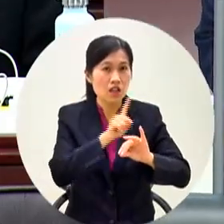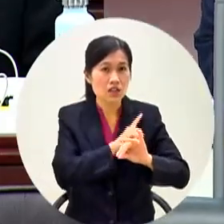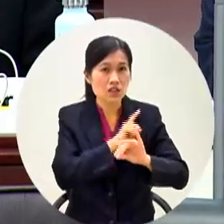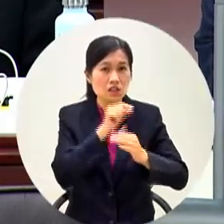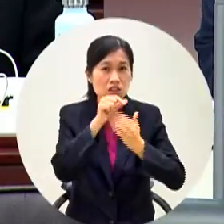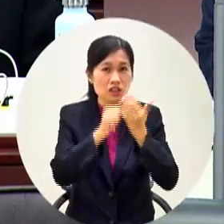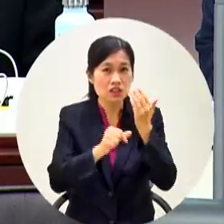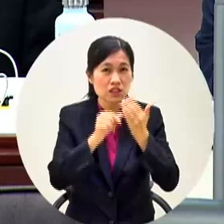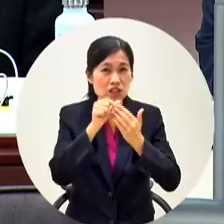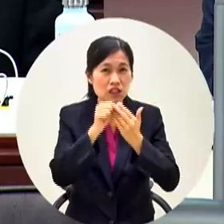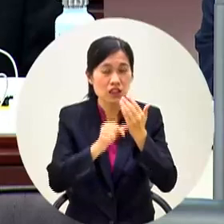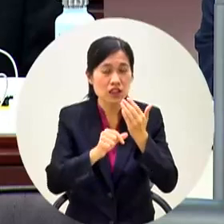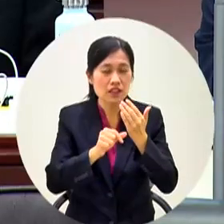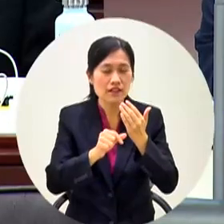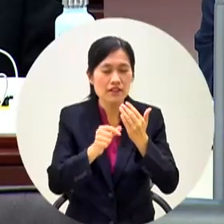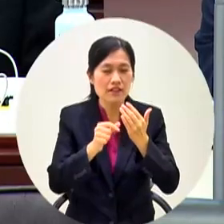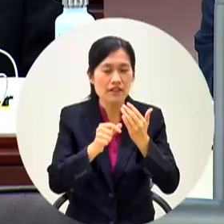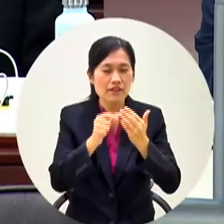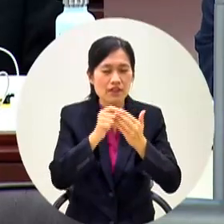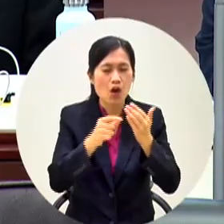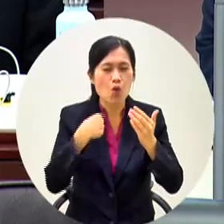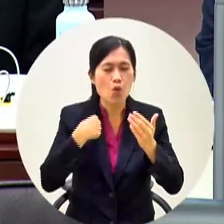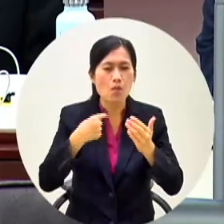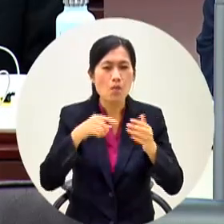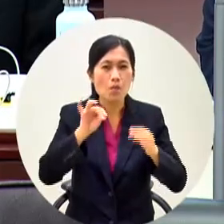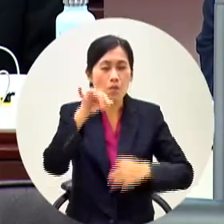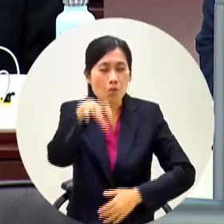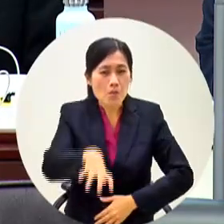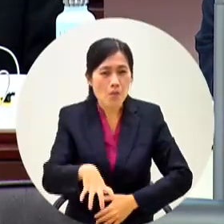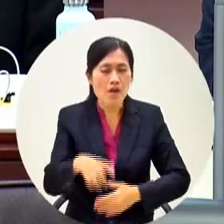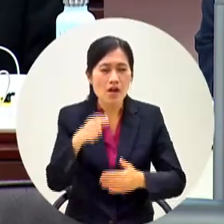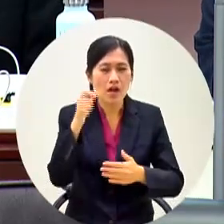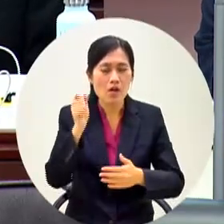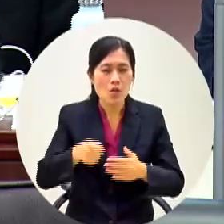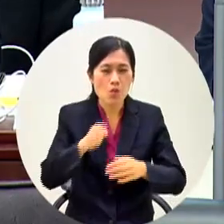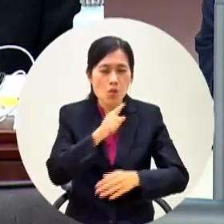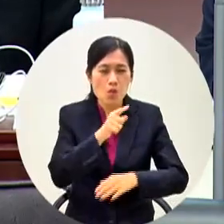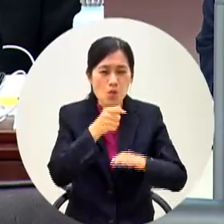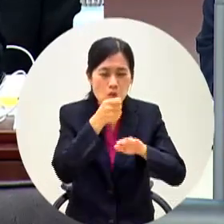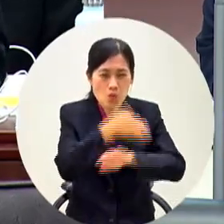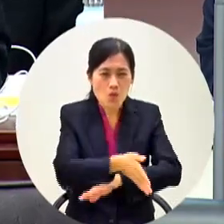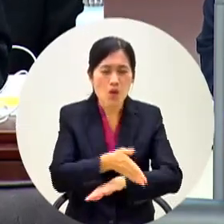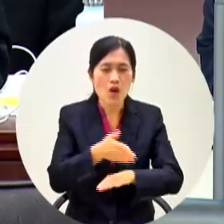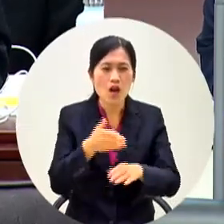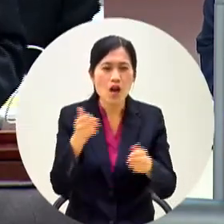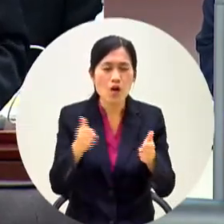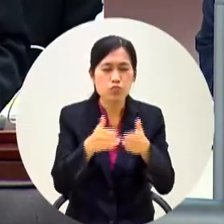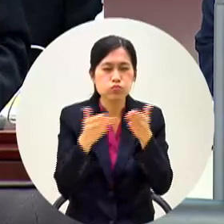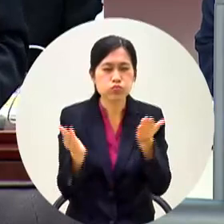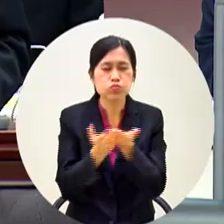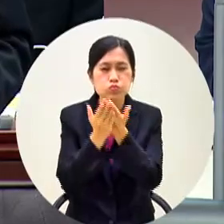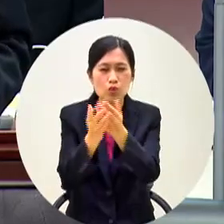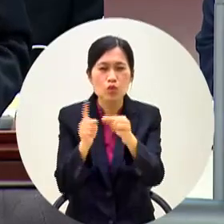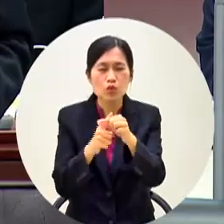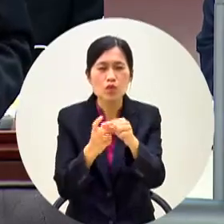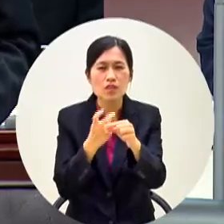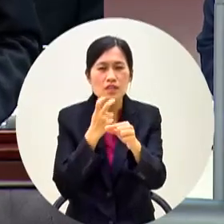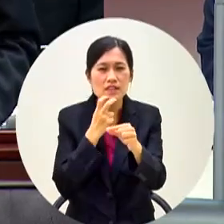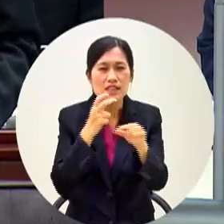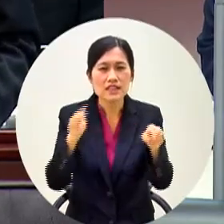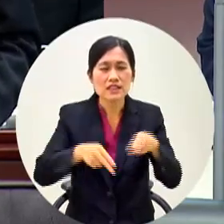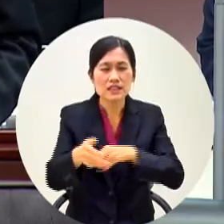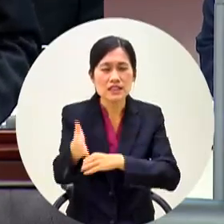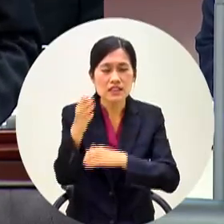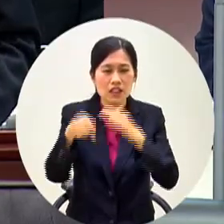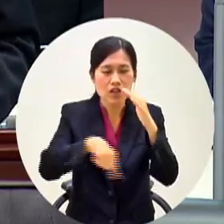方议会通过的条例或者是法案，必须送中央行政院来做核定。那行政院